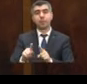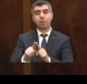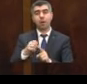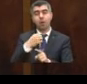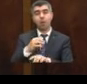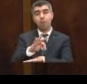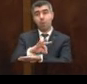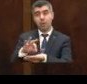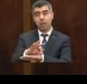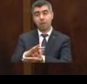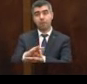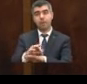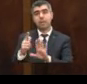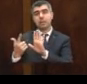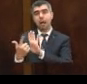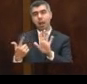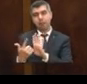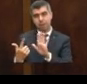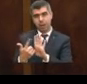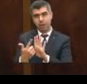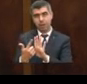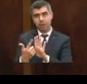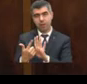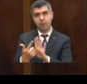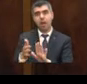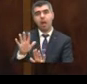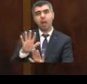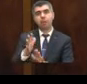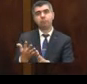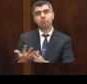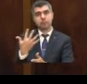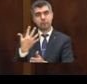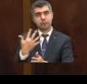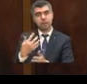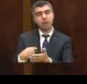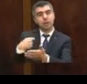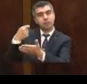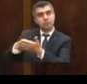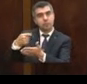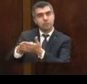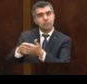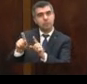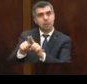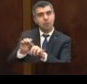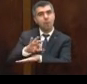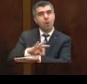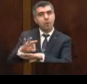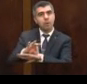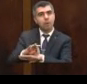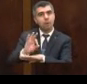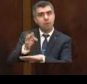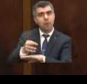70 درهم حتى ل 500 درهم، 500 درهم كيخلصها حتى مدير المؤسسة العمومية اللي يمكن يتقاضى 50 مليون في